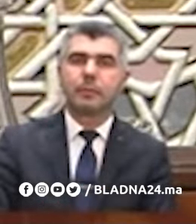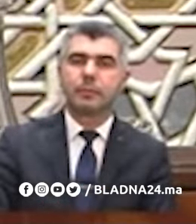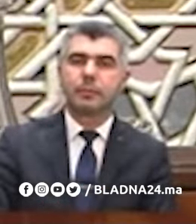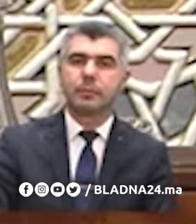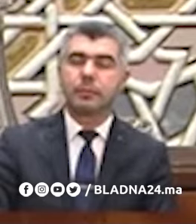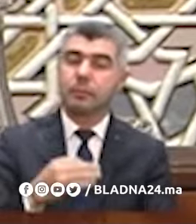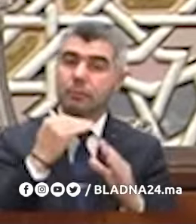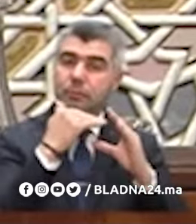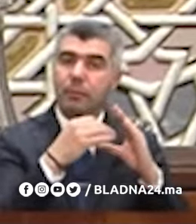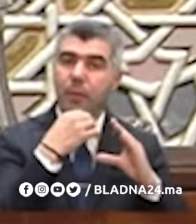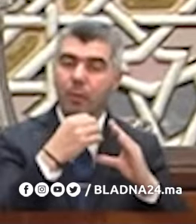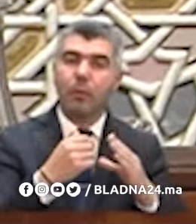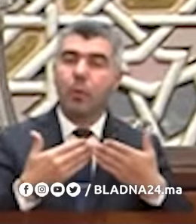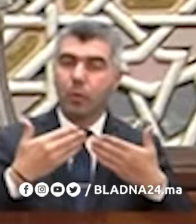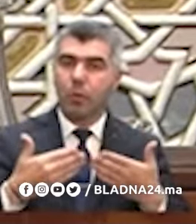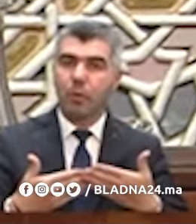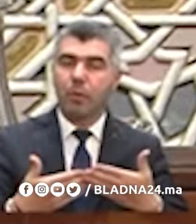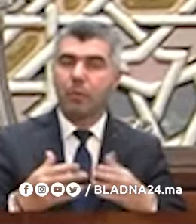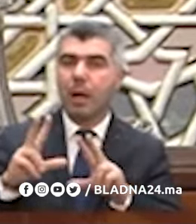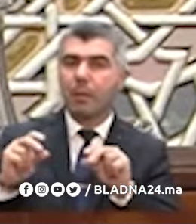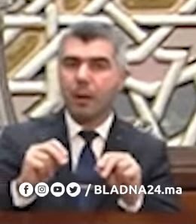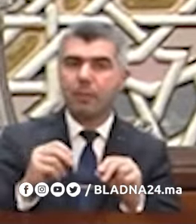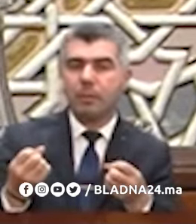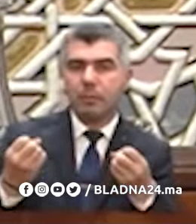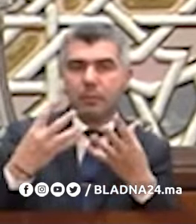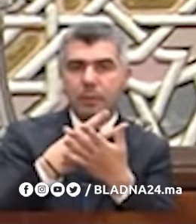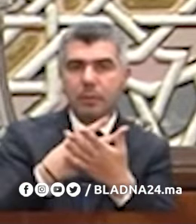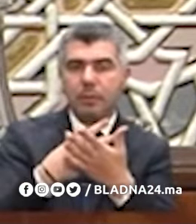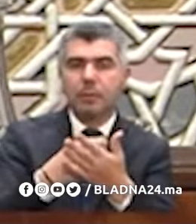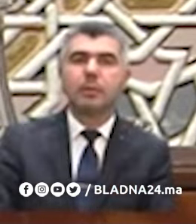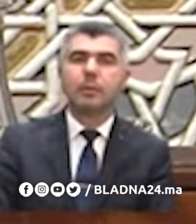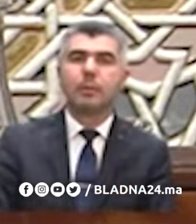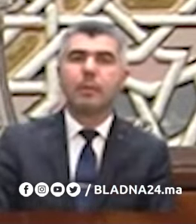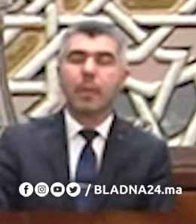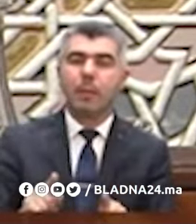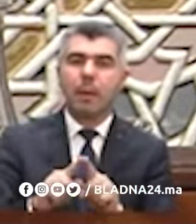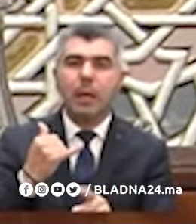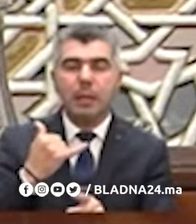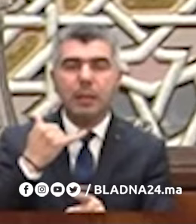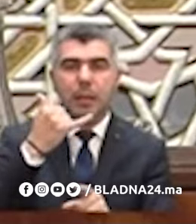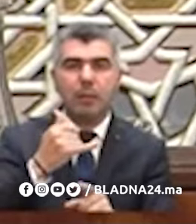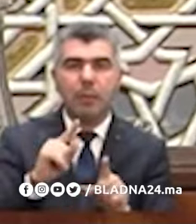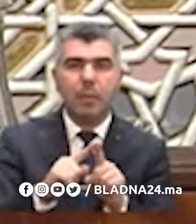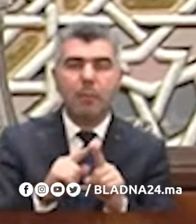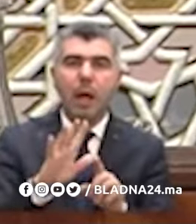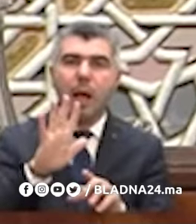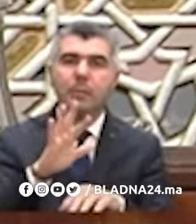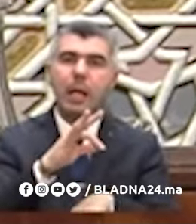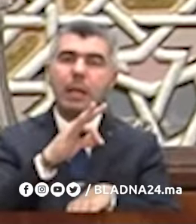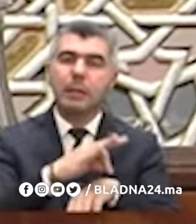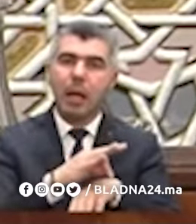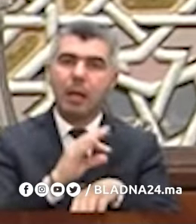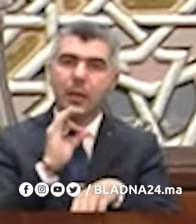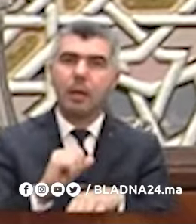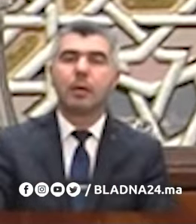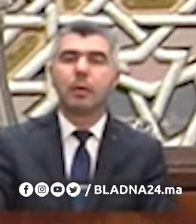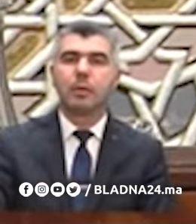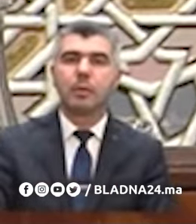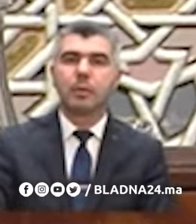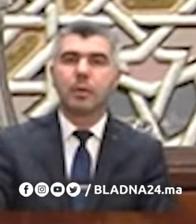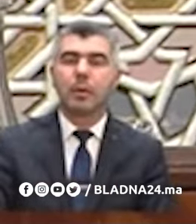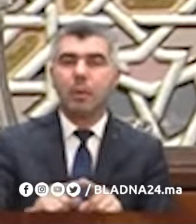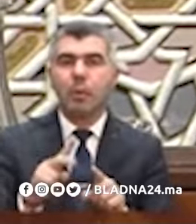الإدارة. اليوم بحالي بحالكم كنتفاجئ بالأستاذة شفيقة، اتصلت بالإدارة قالت لهم أنا غناخذ 5 دقائق و30 وريم شباط